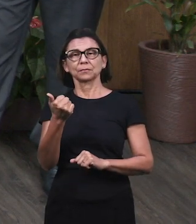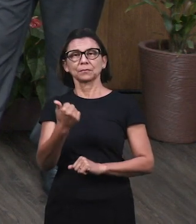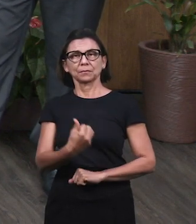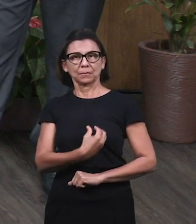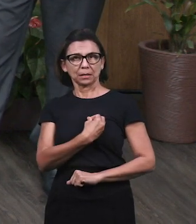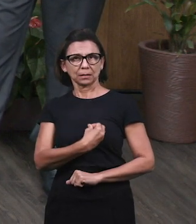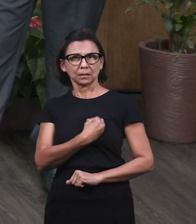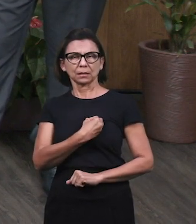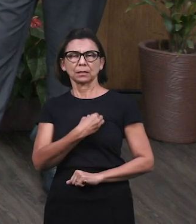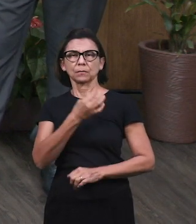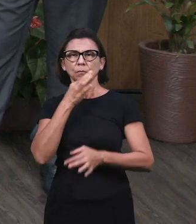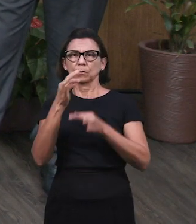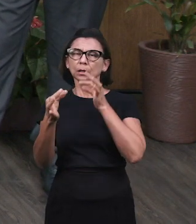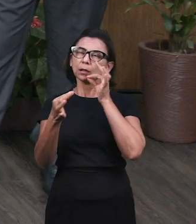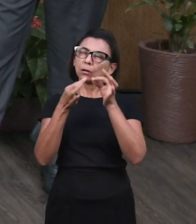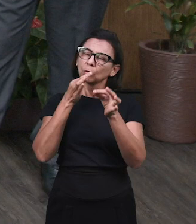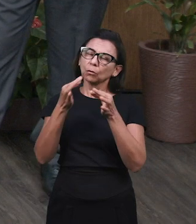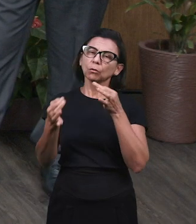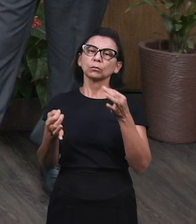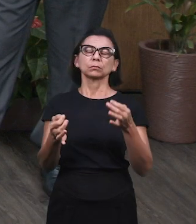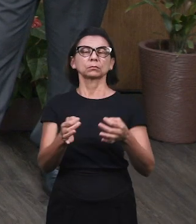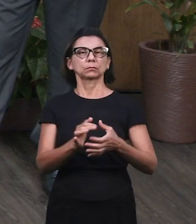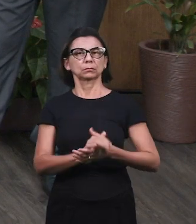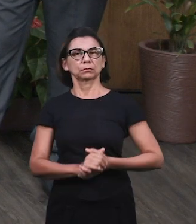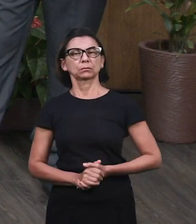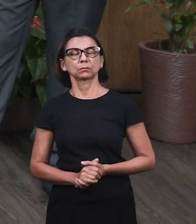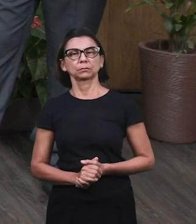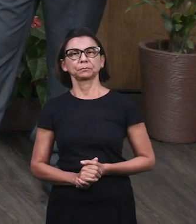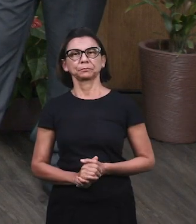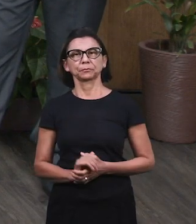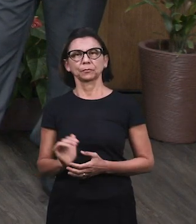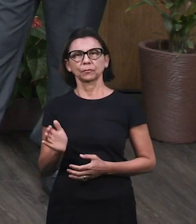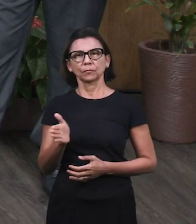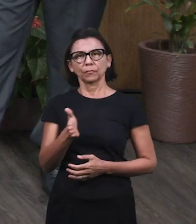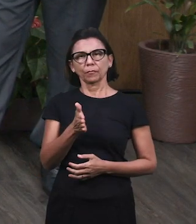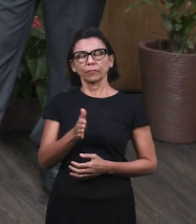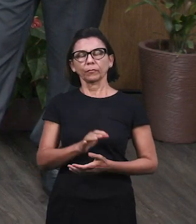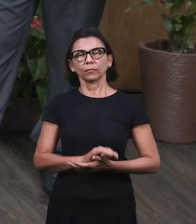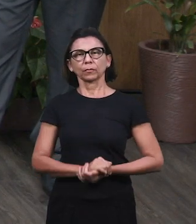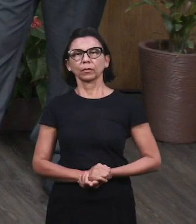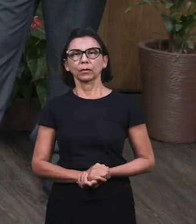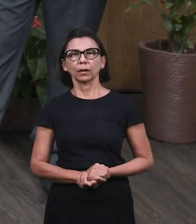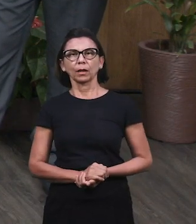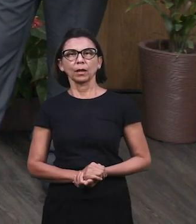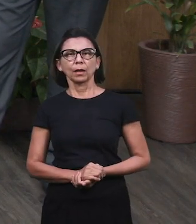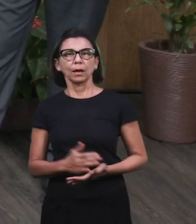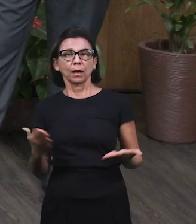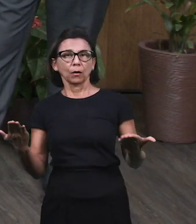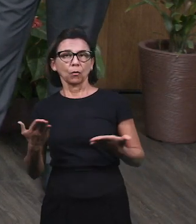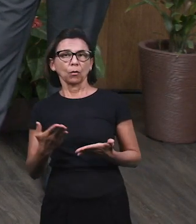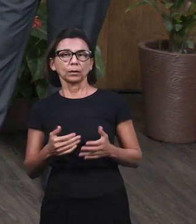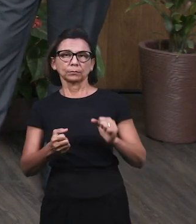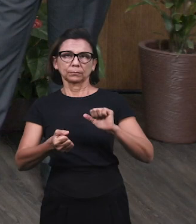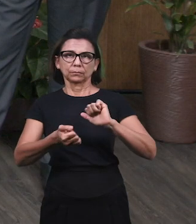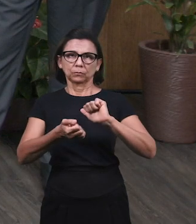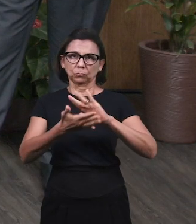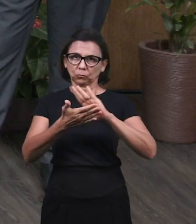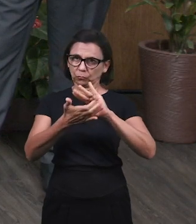séquence, nous allons tendre une louange. Et je vous invite, vous,